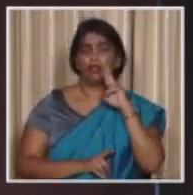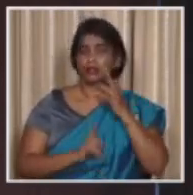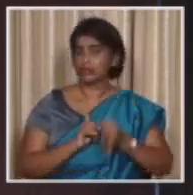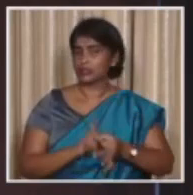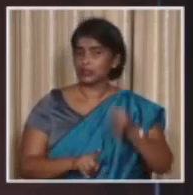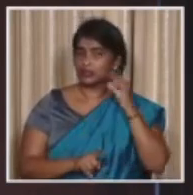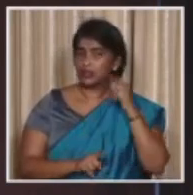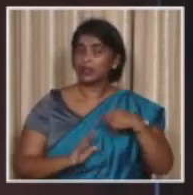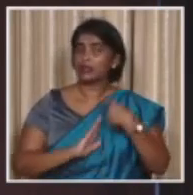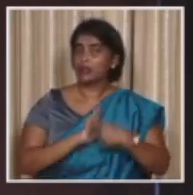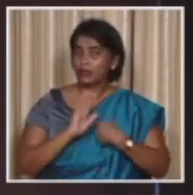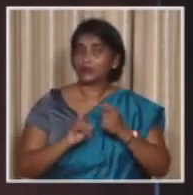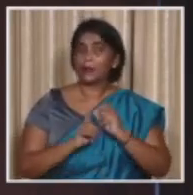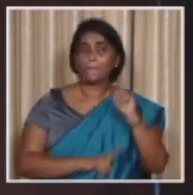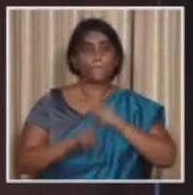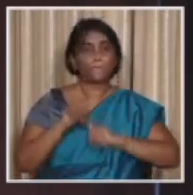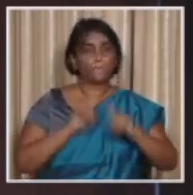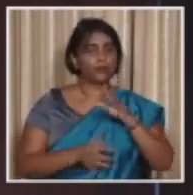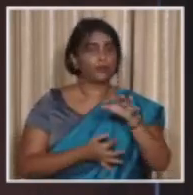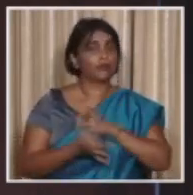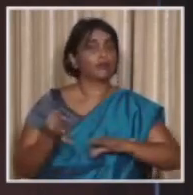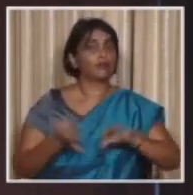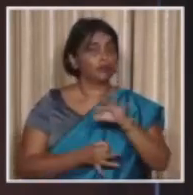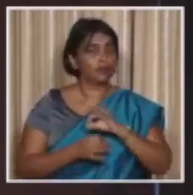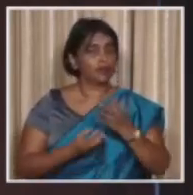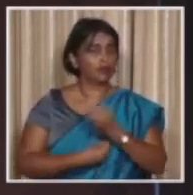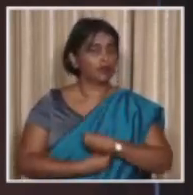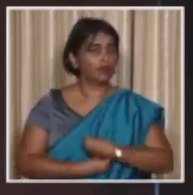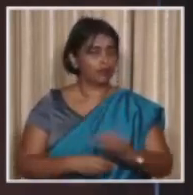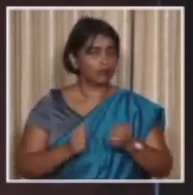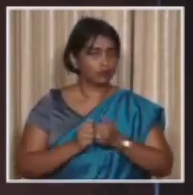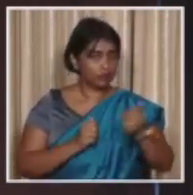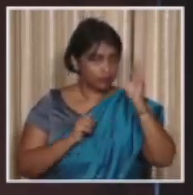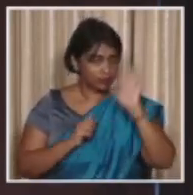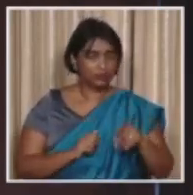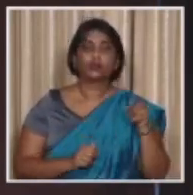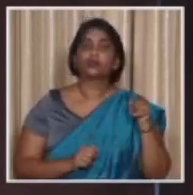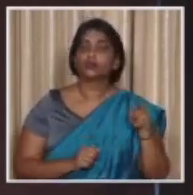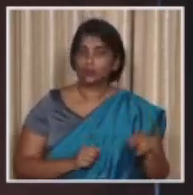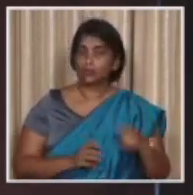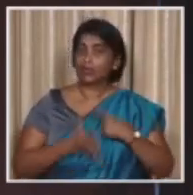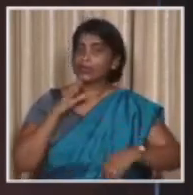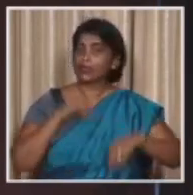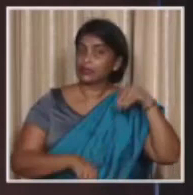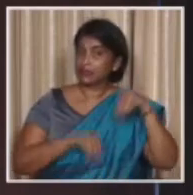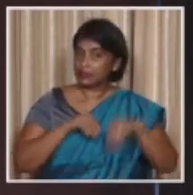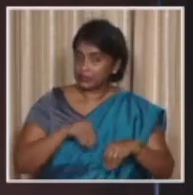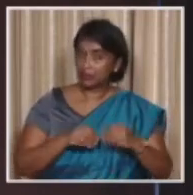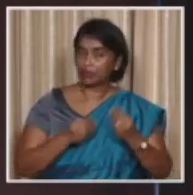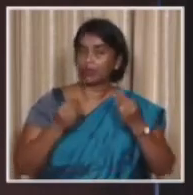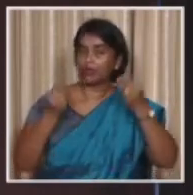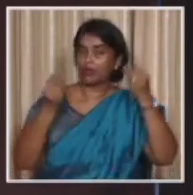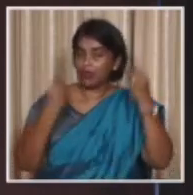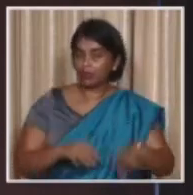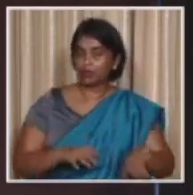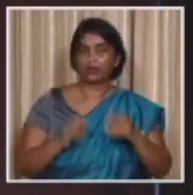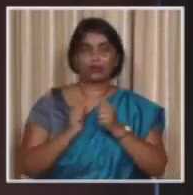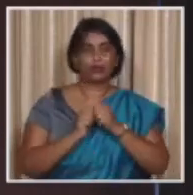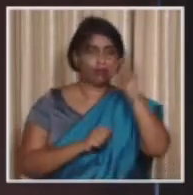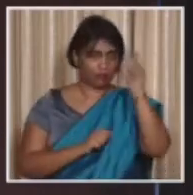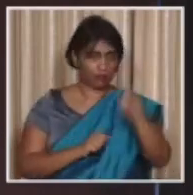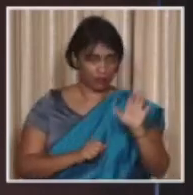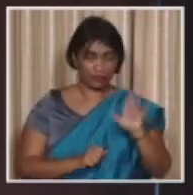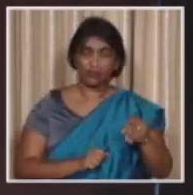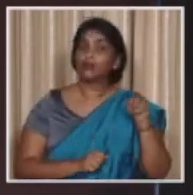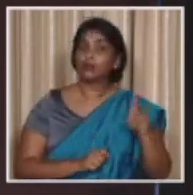ජනාධිපතිවරයා මේ රටේ පාර්ලිමේන්තු ප්‍රජාතන්ත්‍රවාදයේ කම්මුතුකාරයෙක් බවට පත් වෙලා තියෙනවා. මැතිවරණ නැති කරන කම්මුතුකාරයෙක් බවට පත් කළා